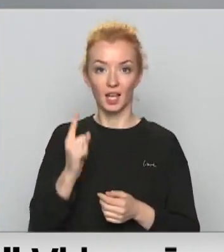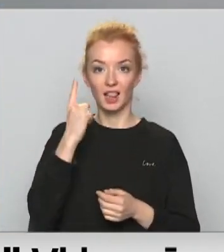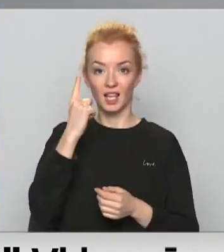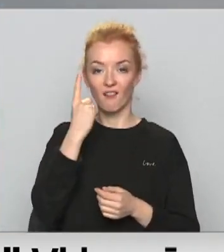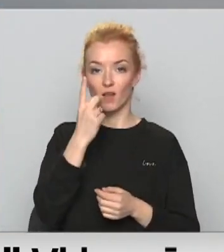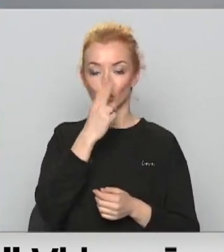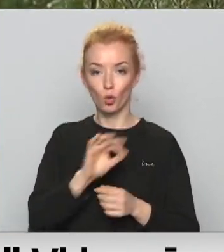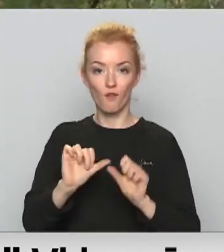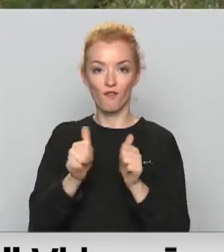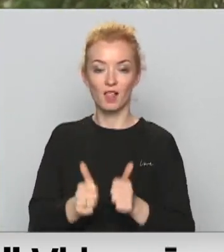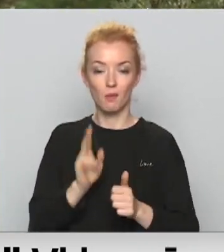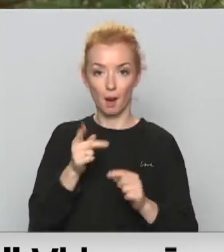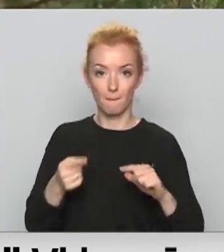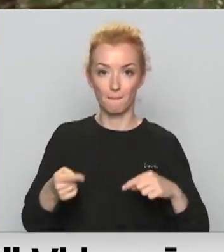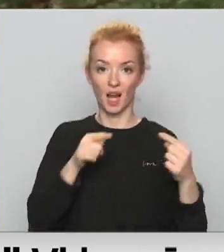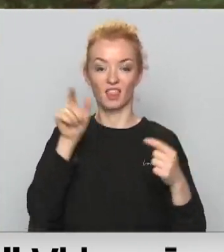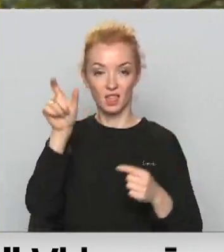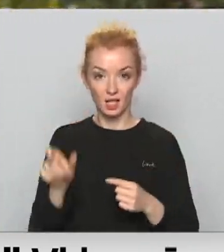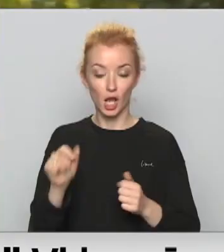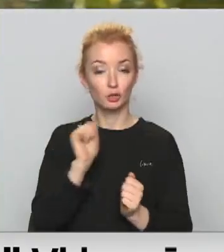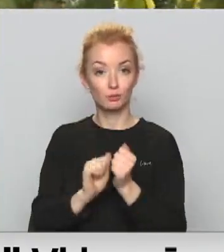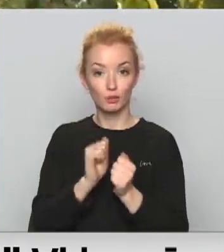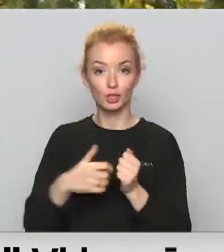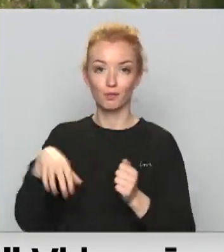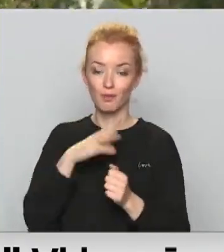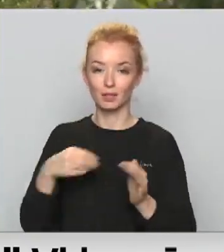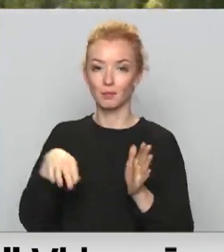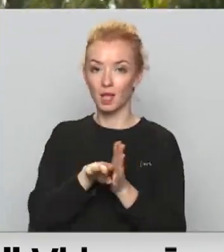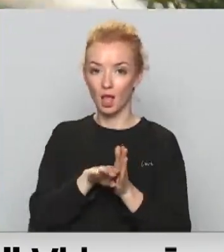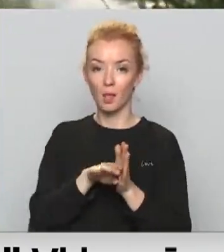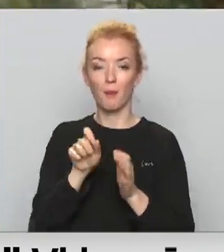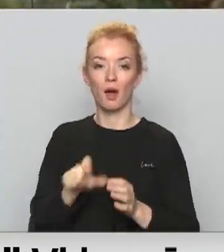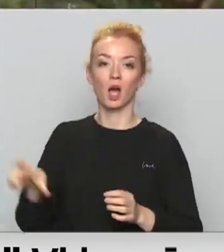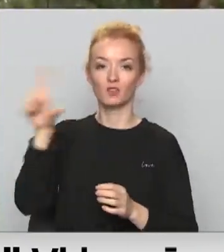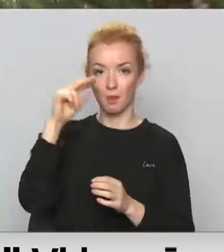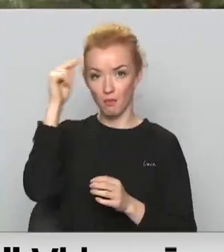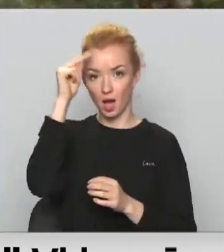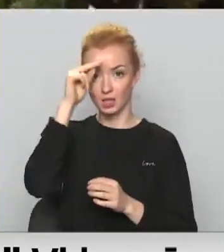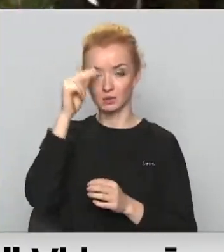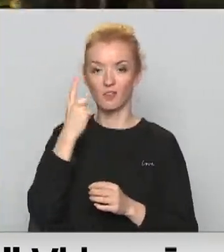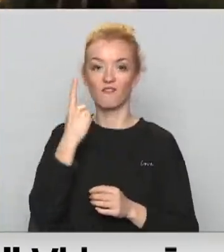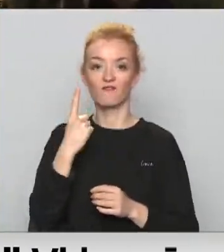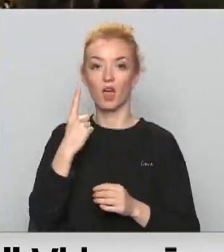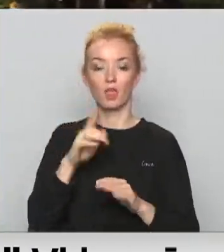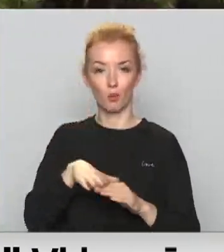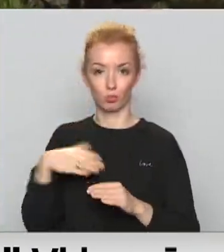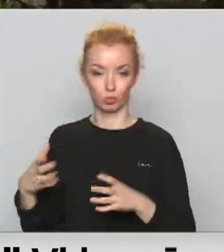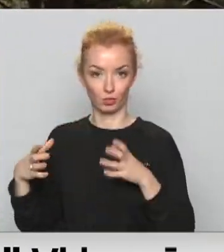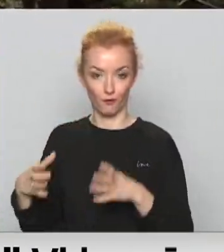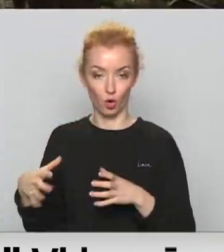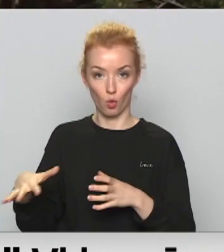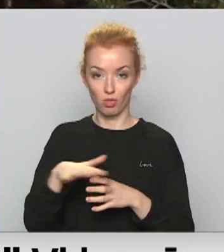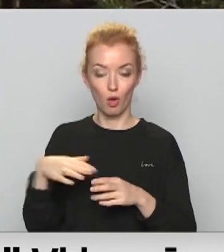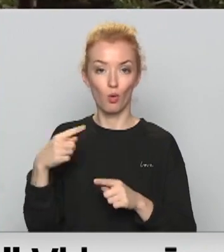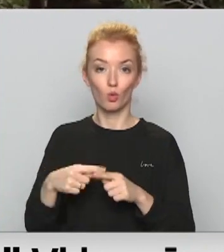no veidiem, ka pretinieks. Bieži vien ikdienā mēs piedalāmies pārsvarā mācībās tā kā vienā frontes pusē.